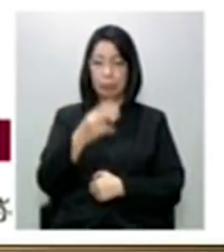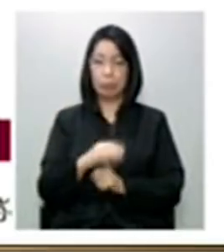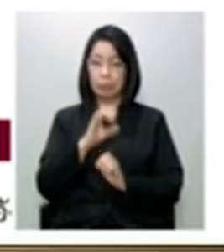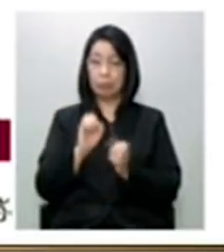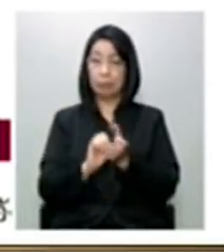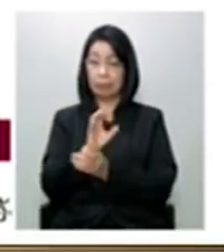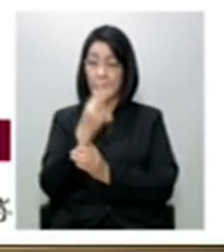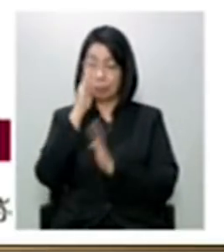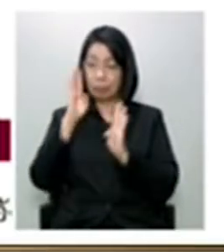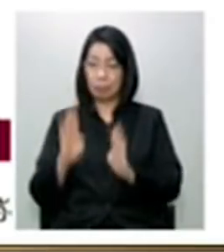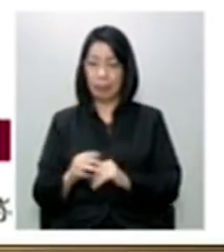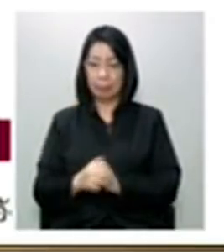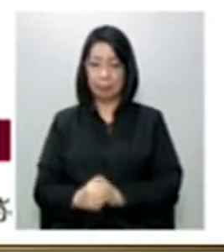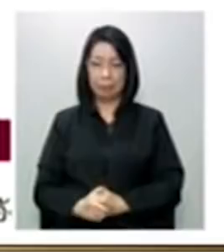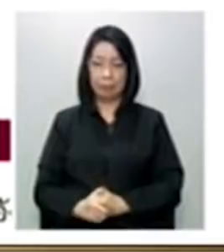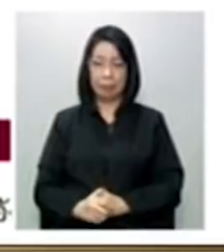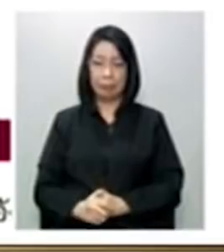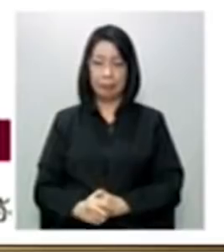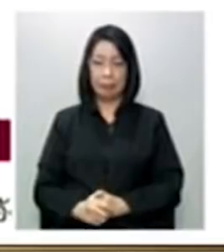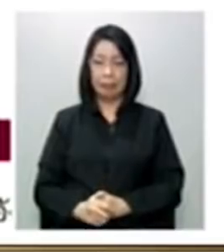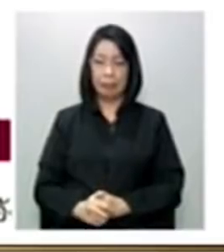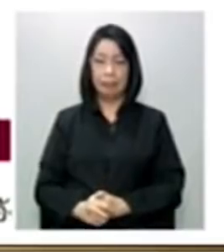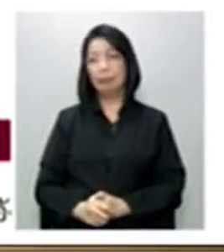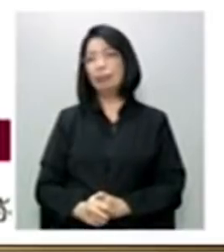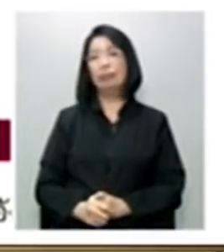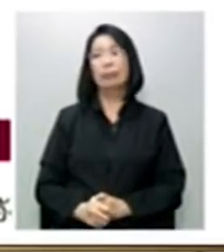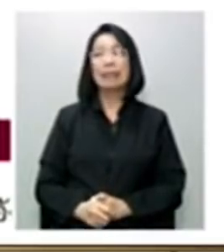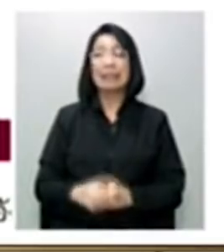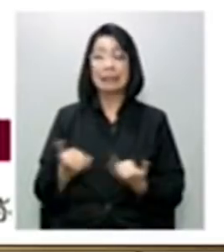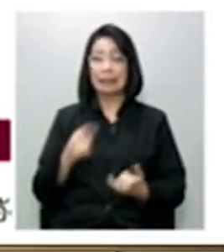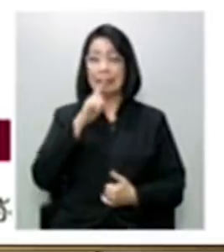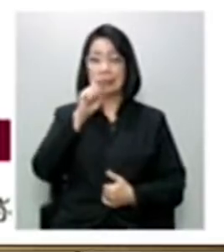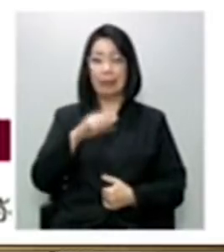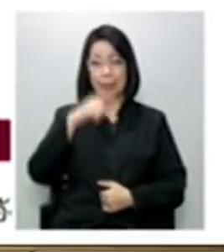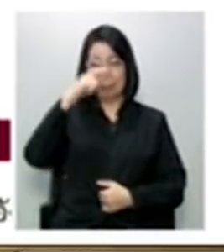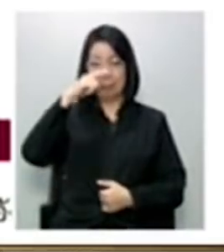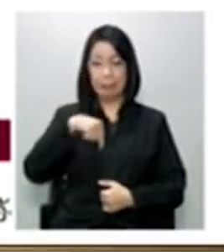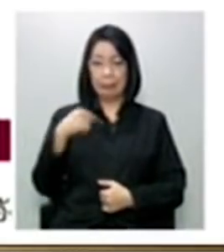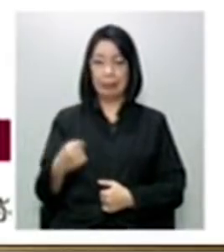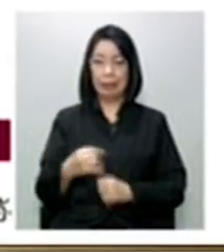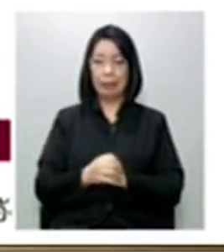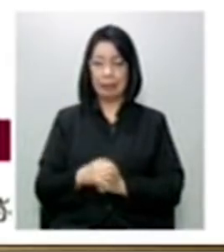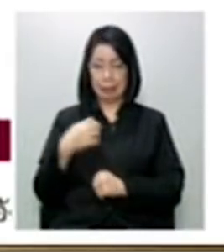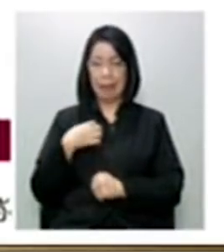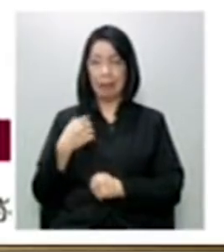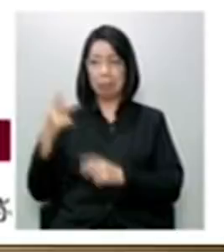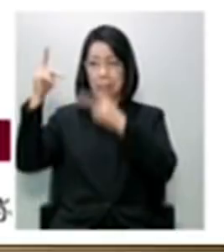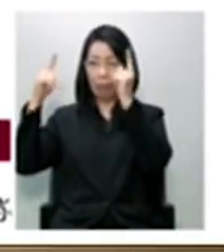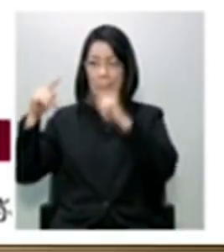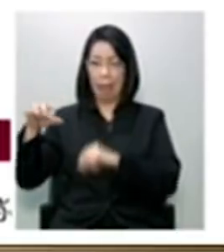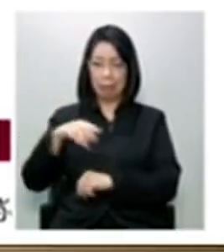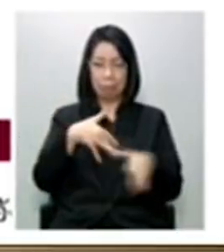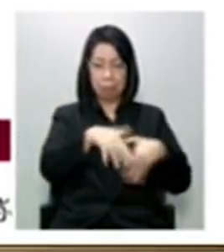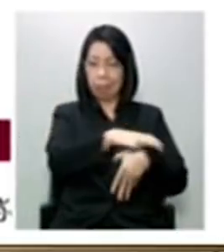กันครับคำถามที่เกิดขึ้นก็ว่ารัฐไทยในขณะที่เราทวงคืนผืนป่าจากชาวบ้านเนี่ยรัฐ